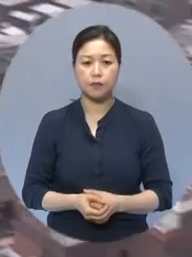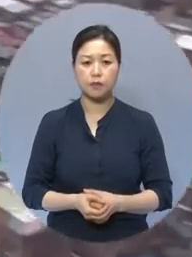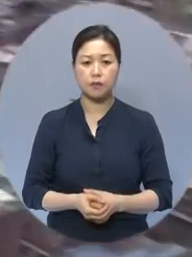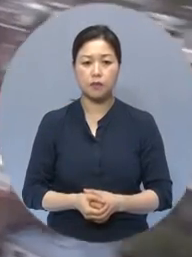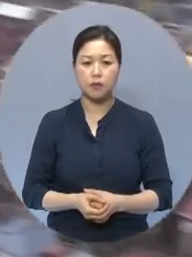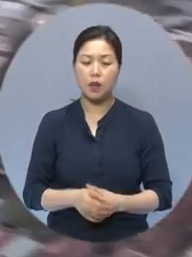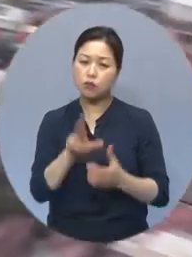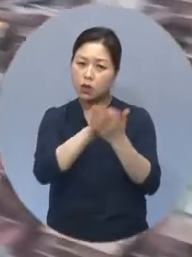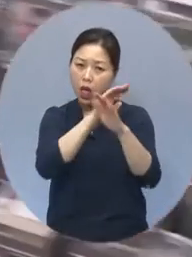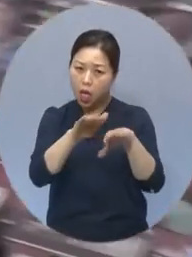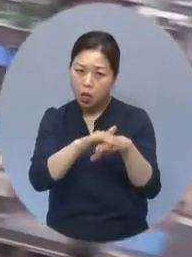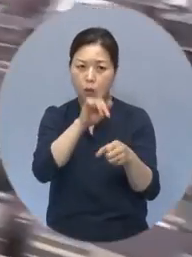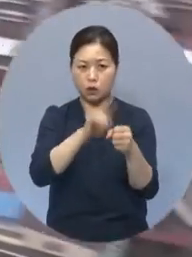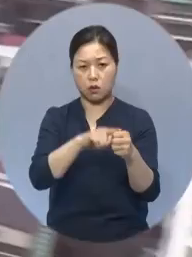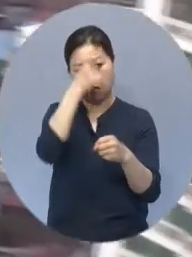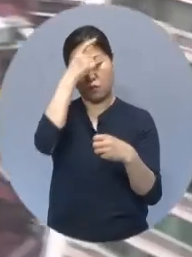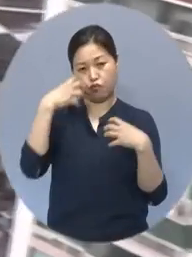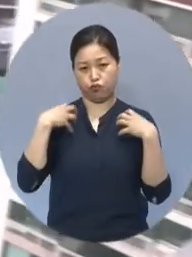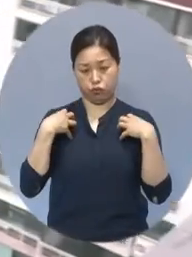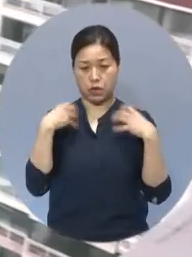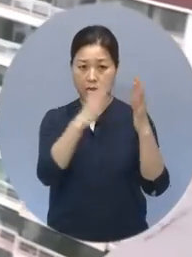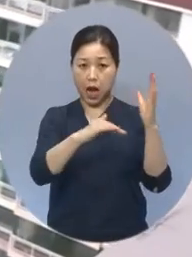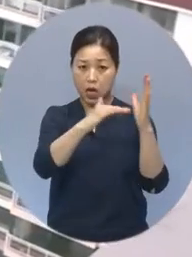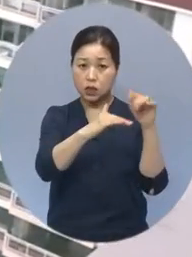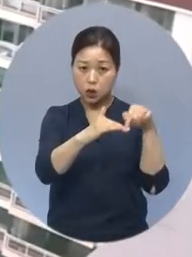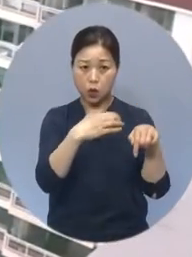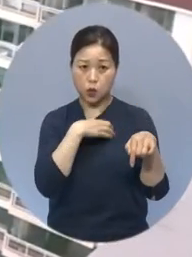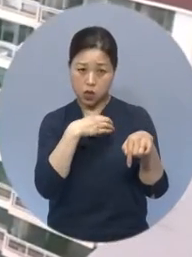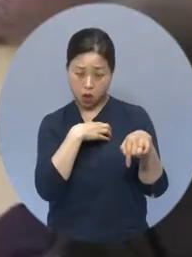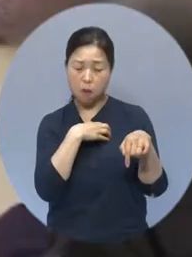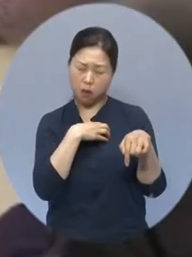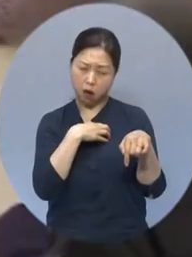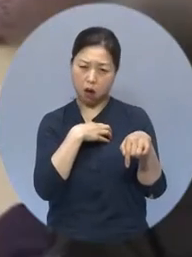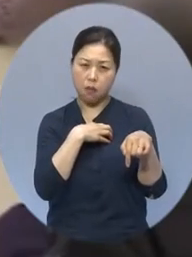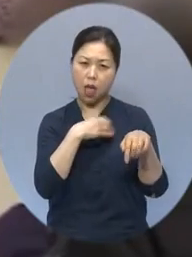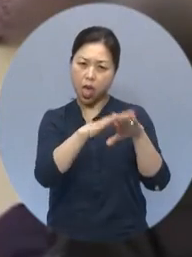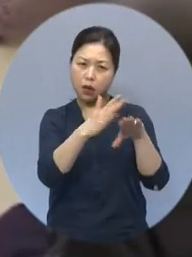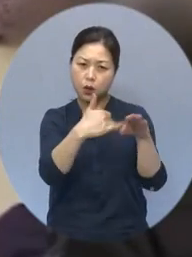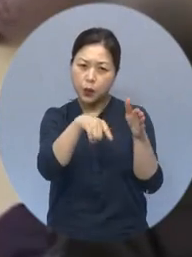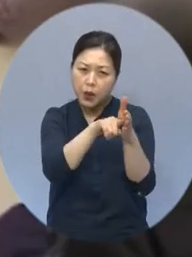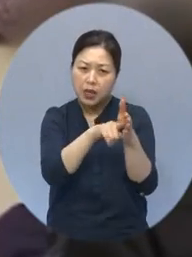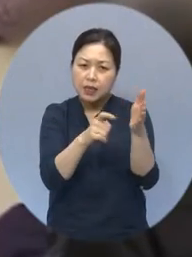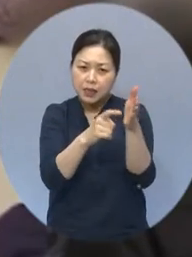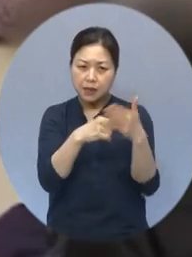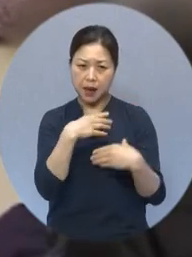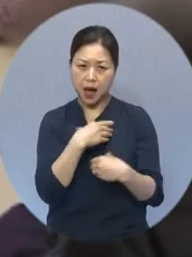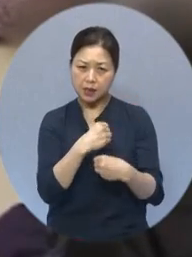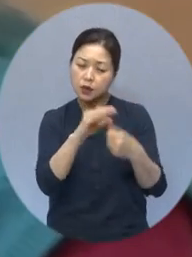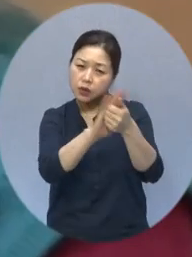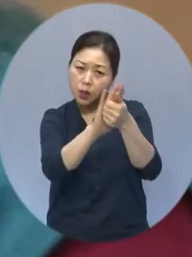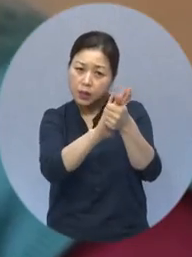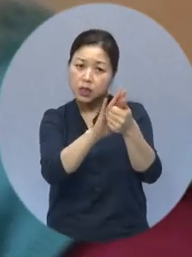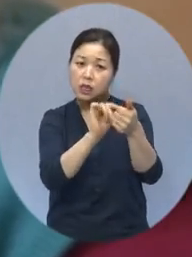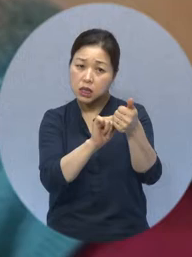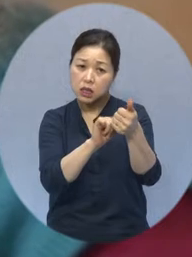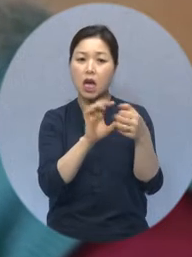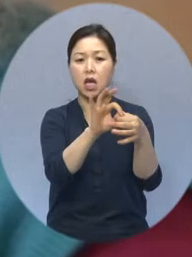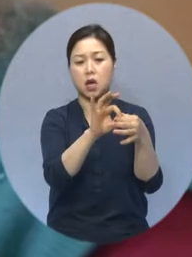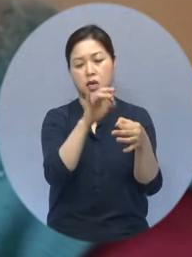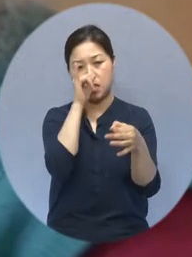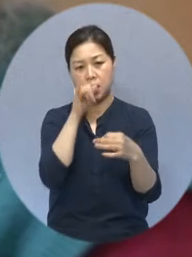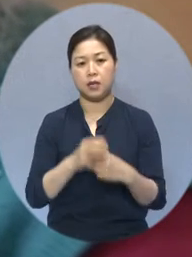이를 해소하기 위해 정부는 각 가정의 위기 상황 대응을 위한 응급 안전 안심 서비스 장비를 설치하고